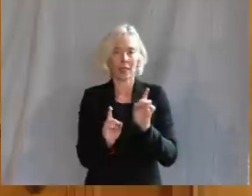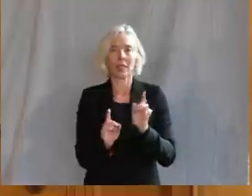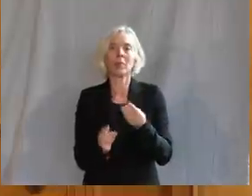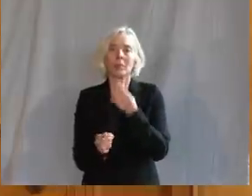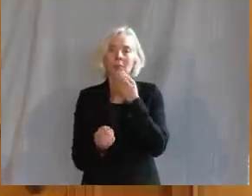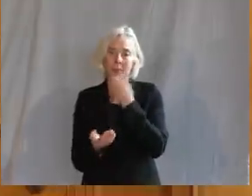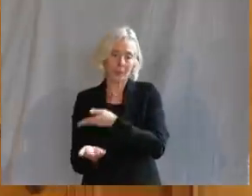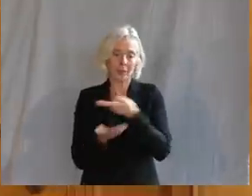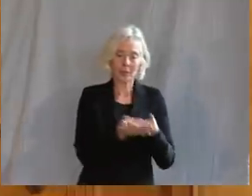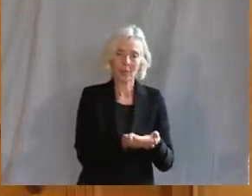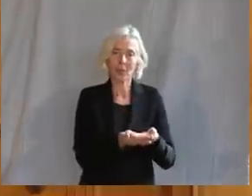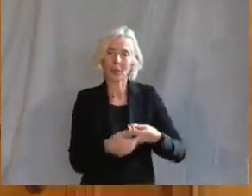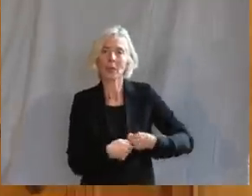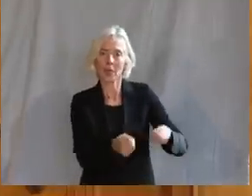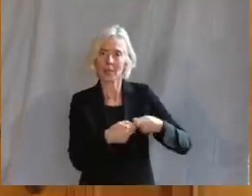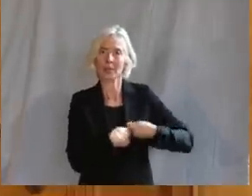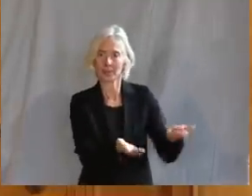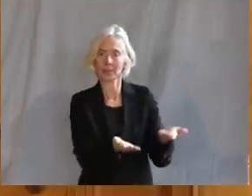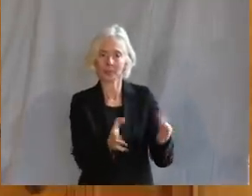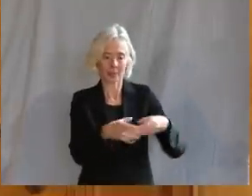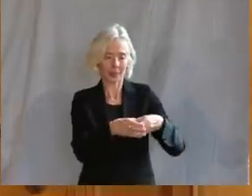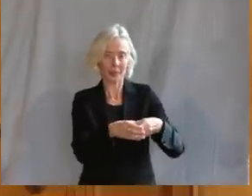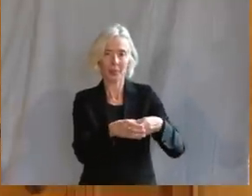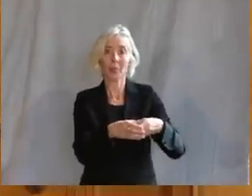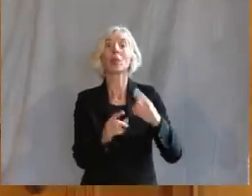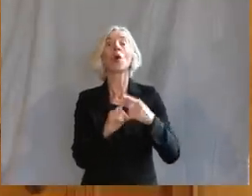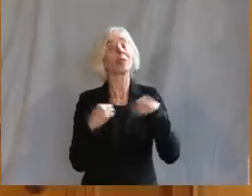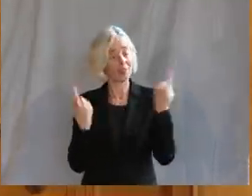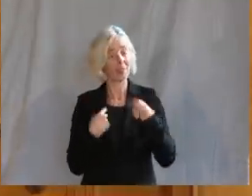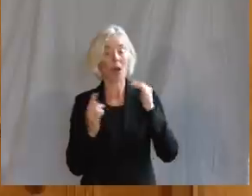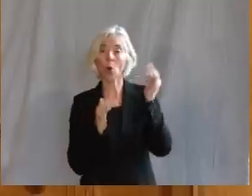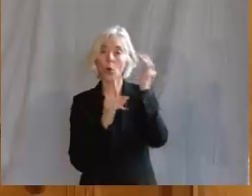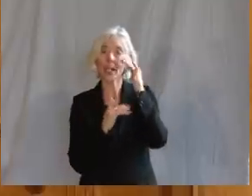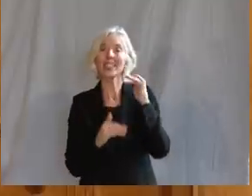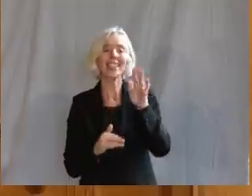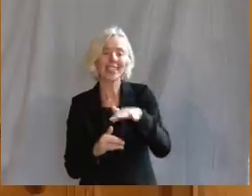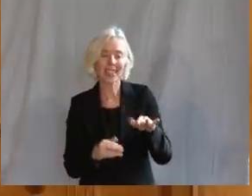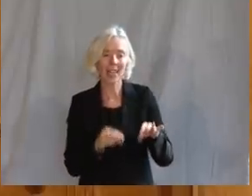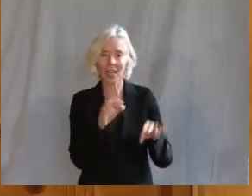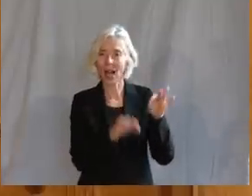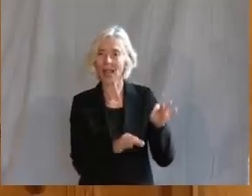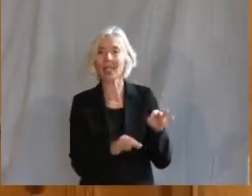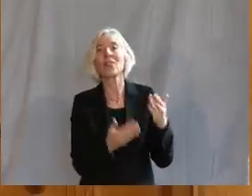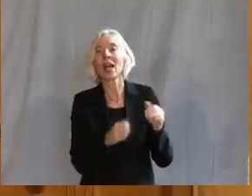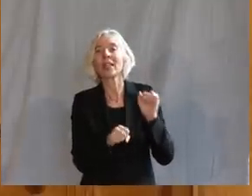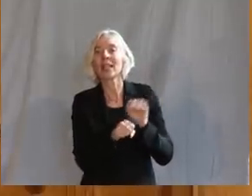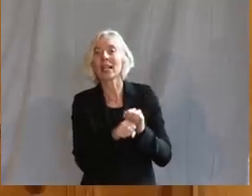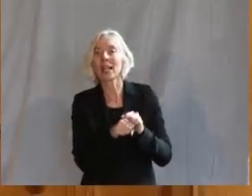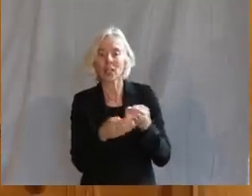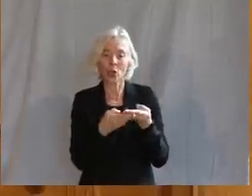des Weiteren, auch über die Öffnungszeiten nachzudenken, Früh- und Spätdienste